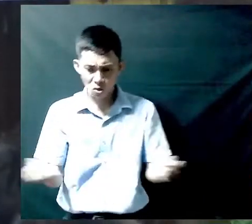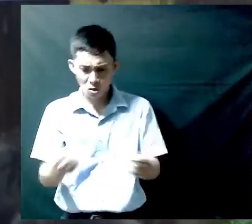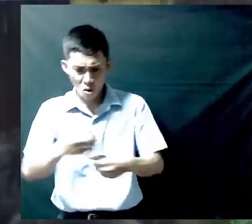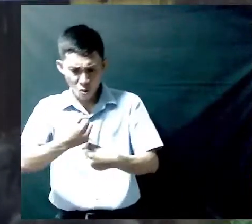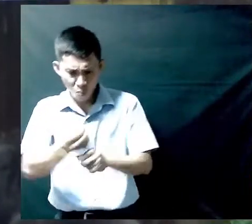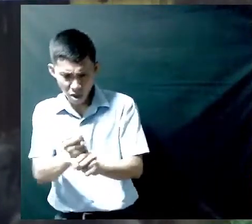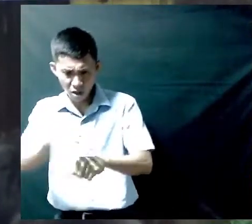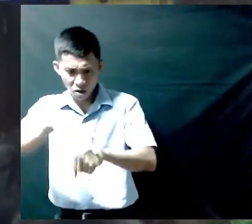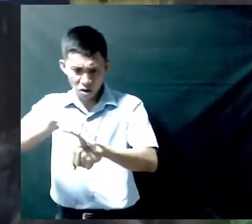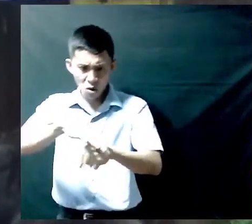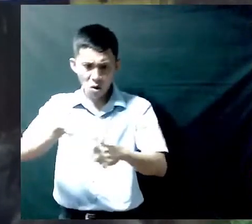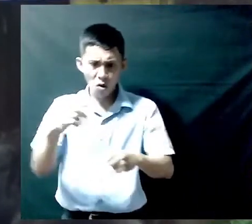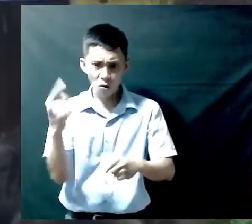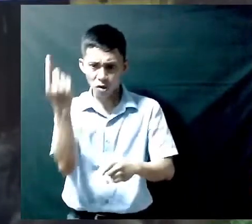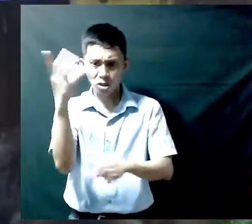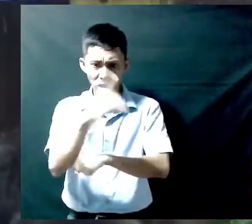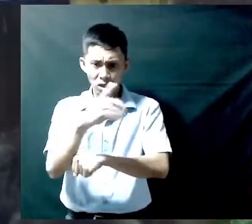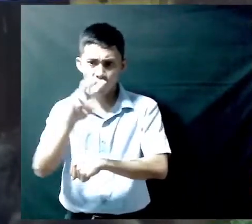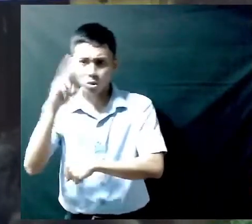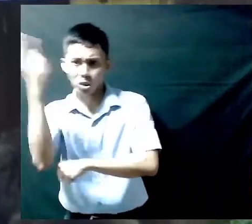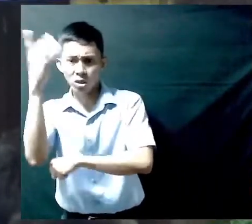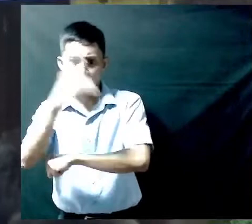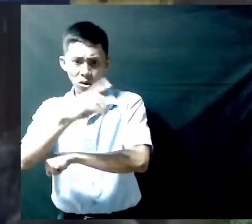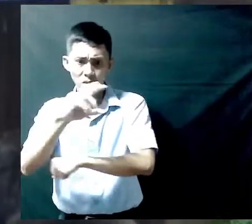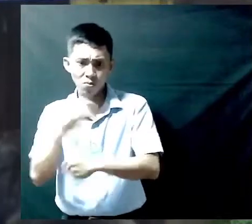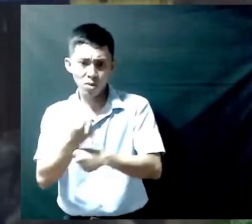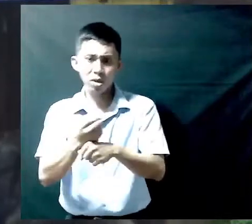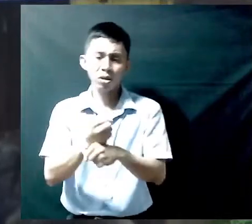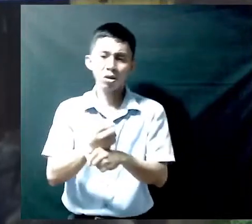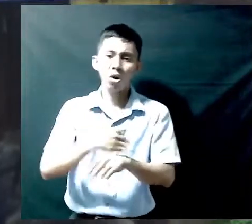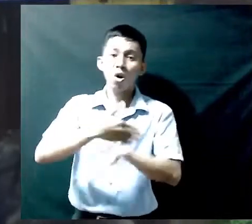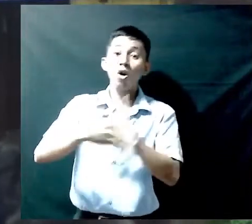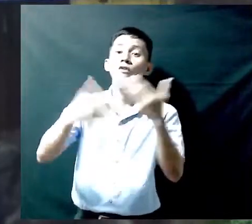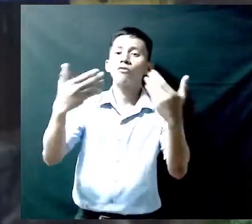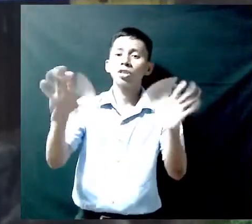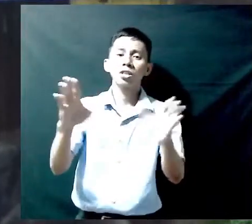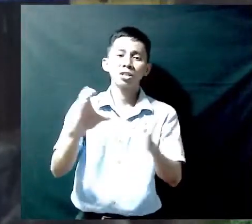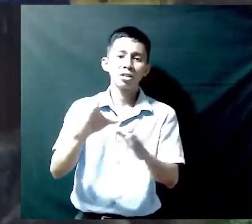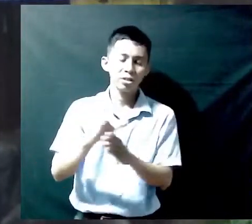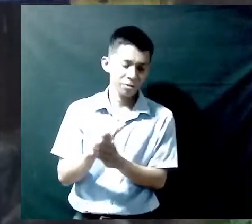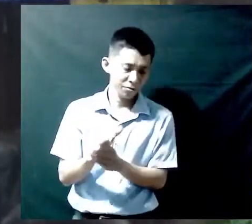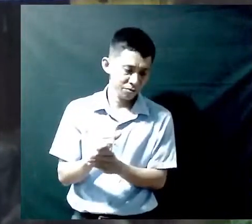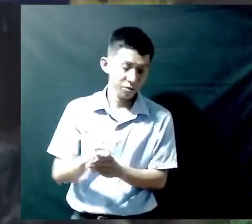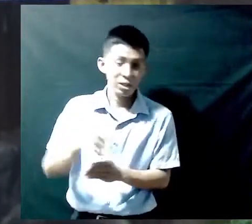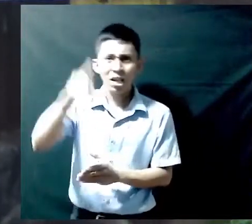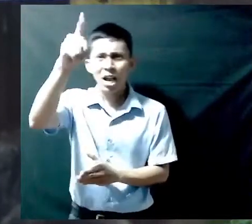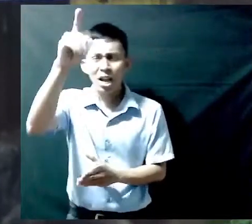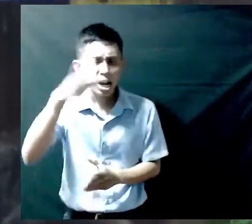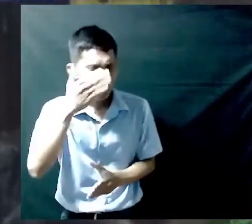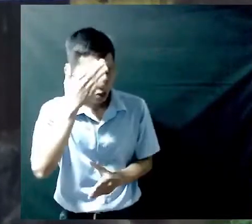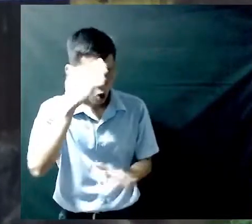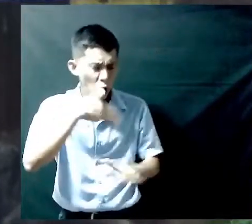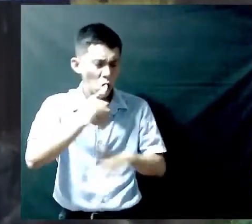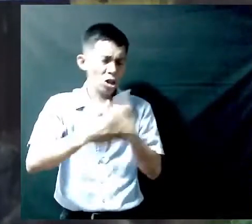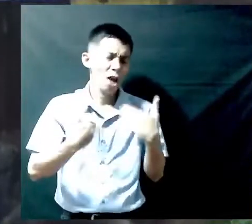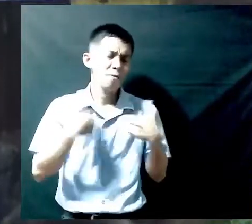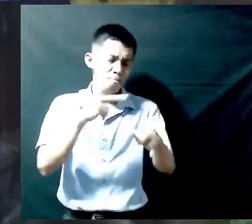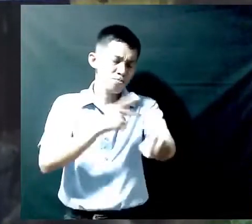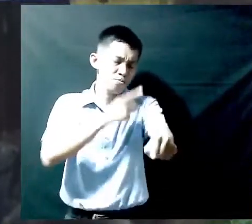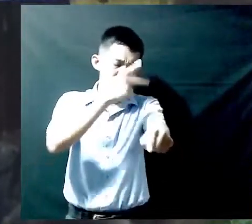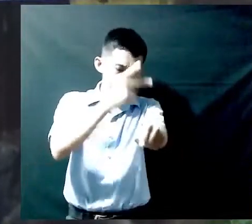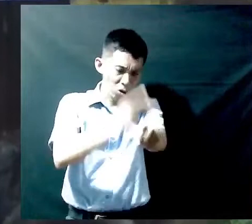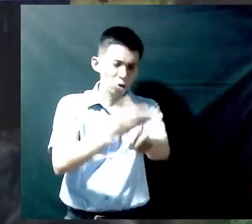Because God is powerful, God is all-powerful, alam niya ang lahat ng bagay. Pero ako naniniwala, mga